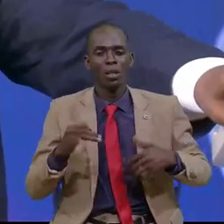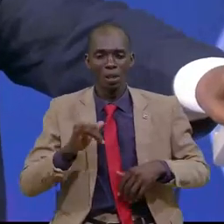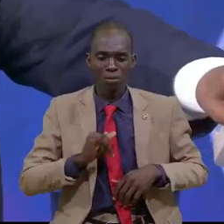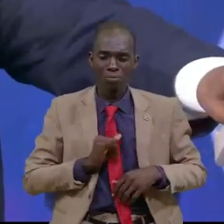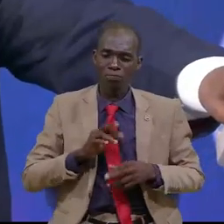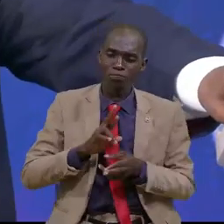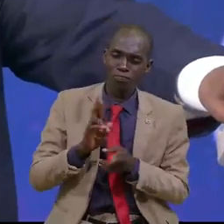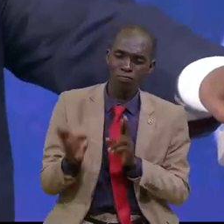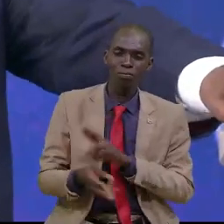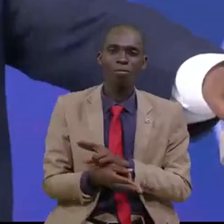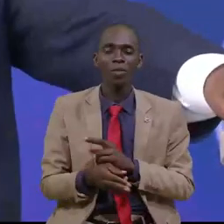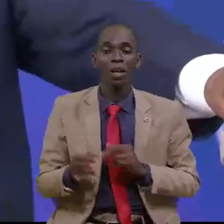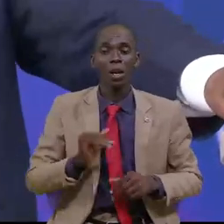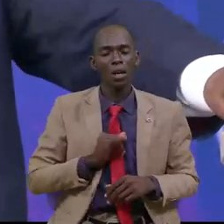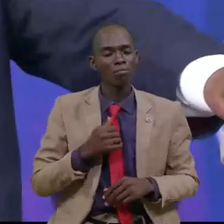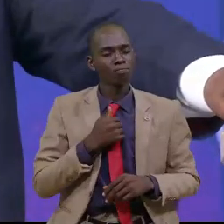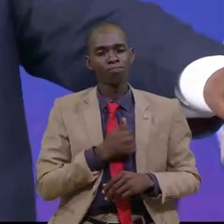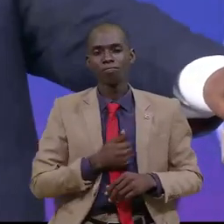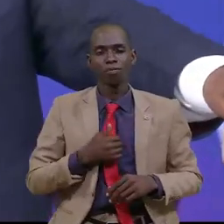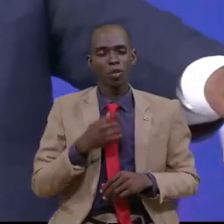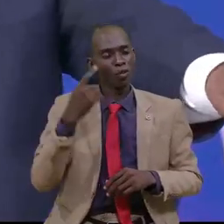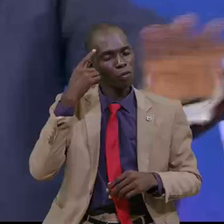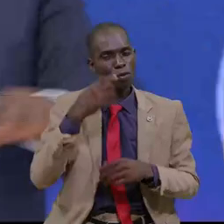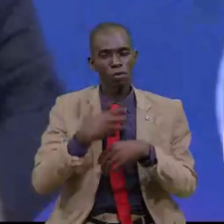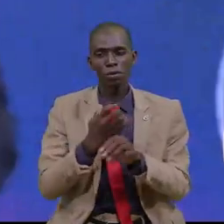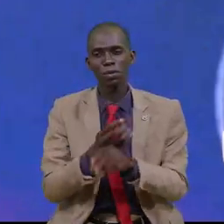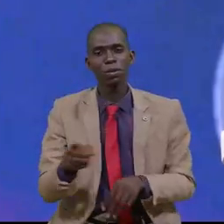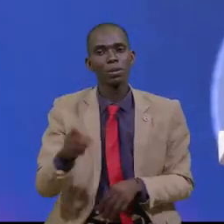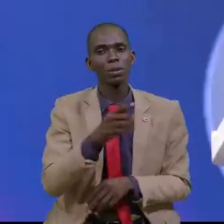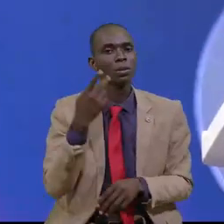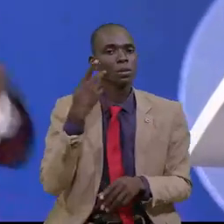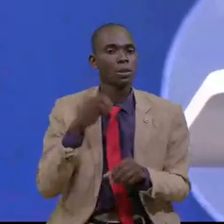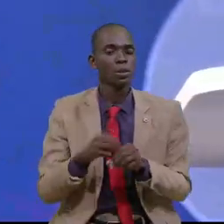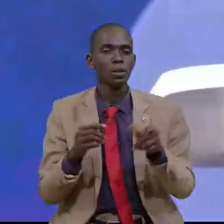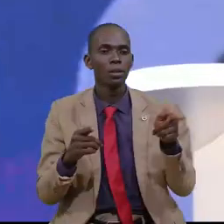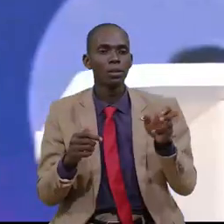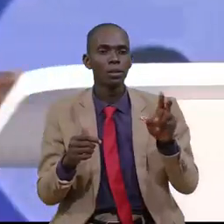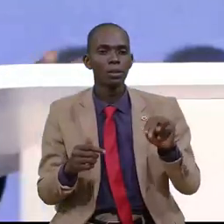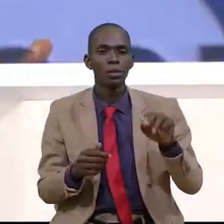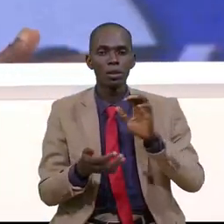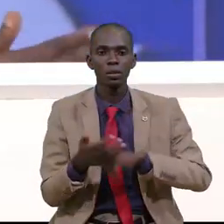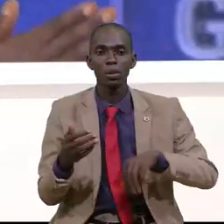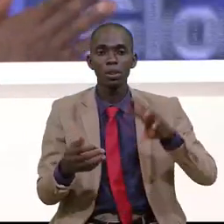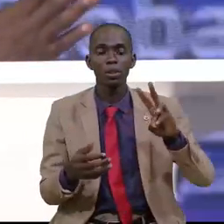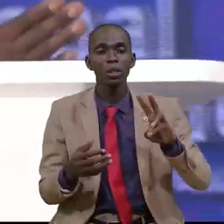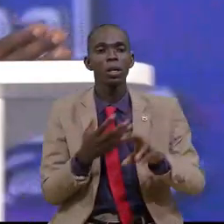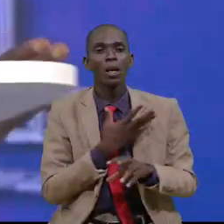irrité, je me repens, je regrette d'avoir créé ces gens-là. Genèse 6.